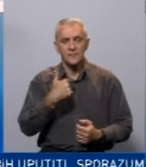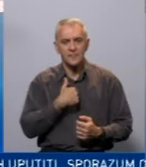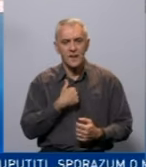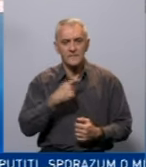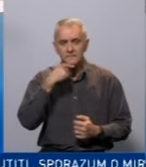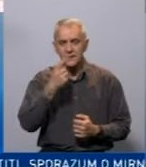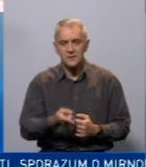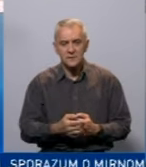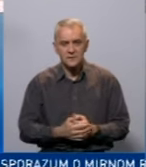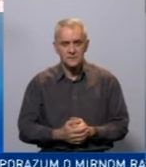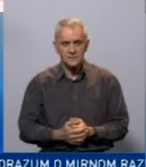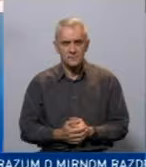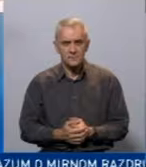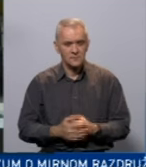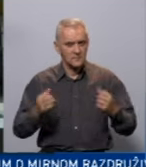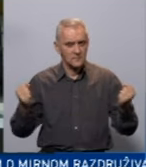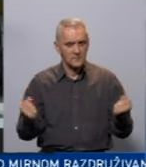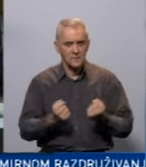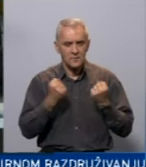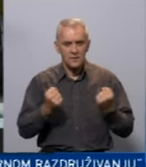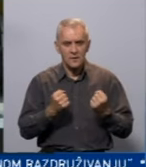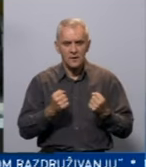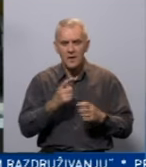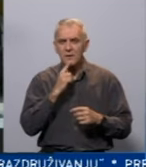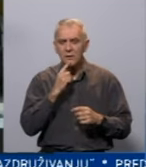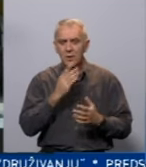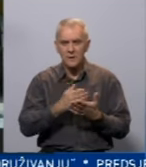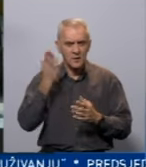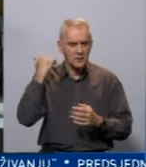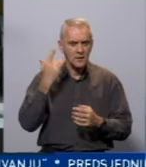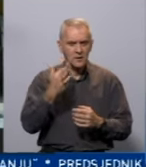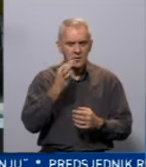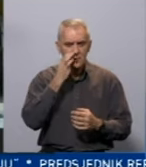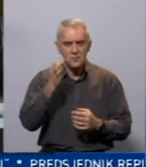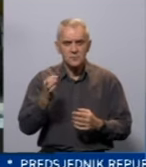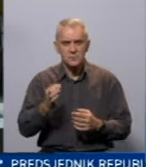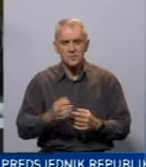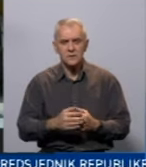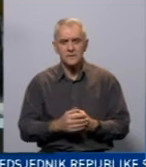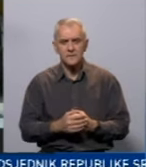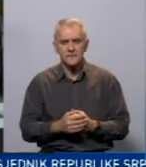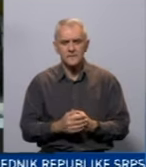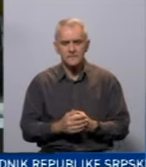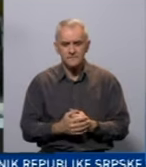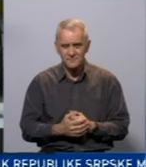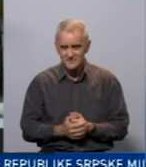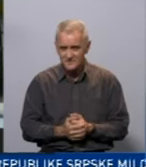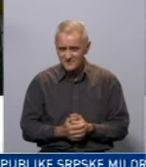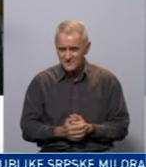da je kampanja koju svedočimo prethodnih dana zapravo neka vrsta sofisticiranog triumfalizma